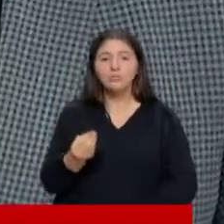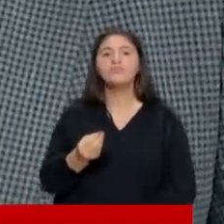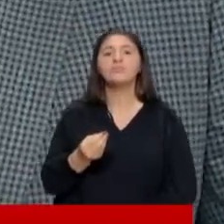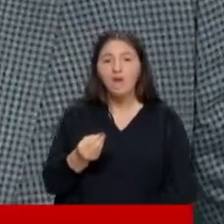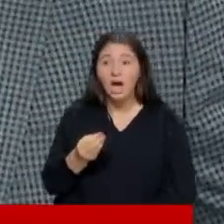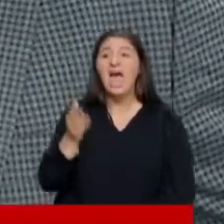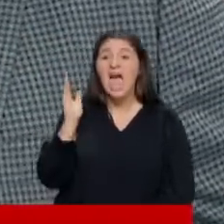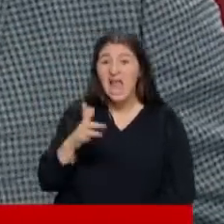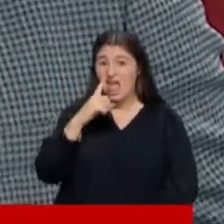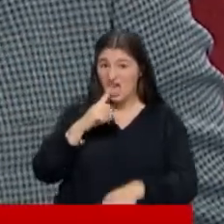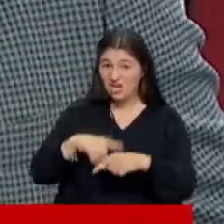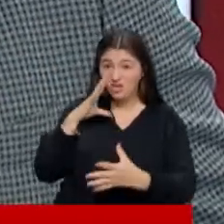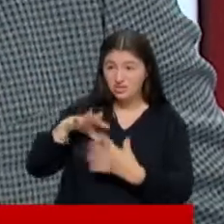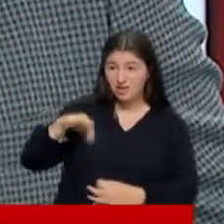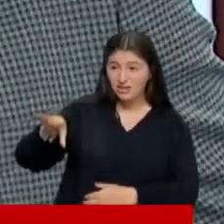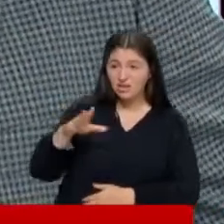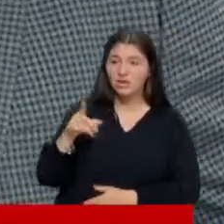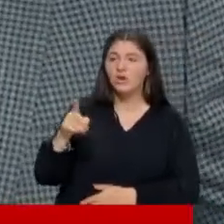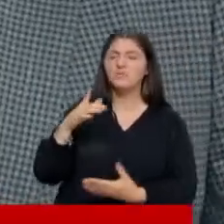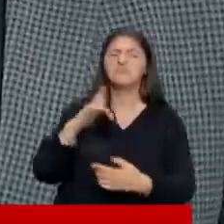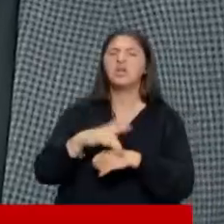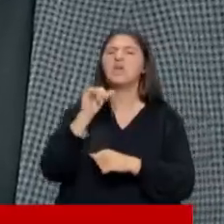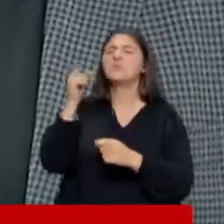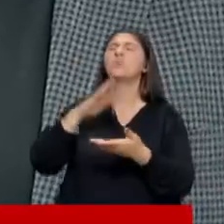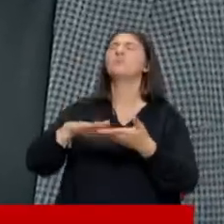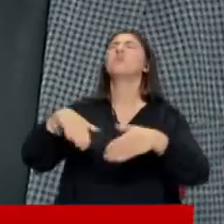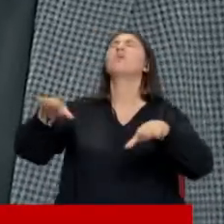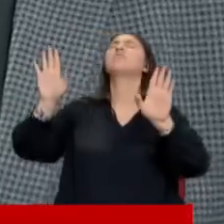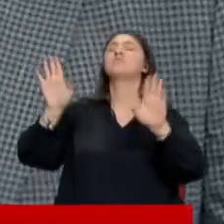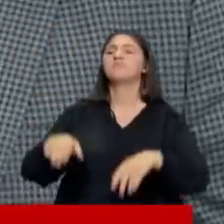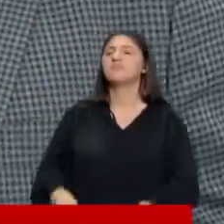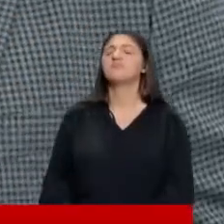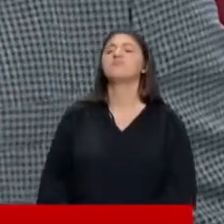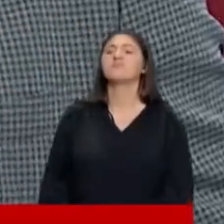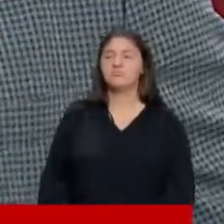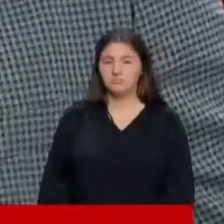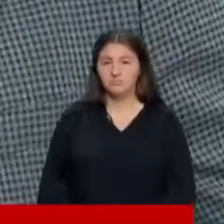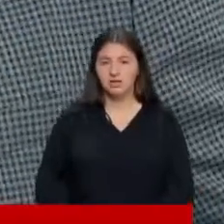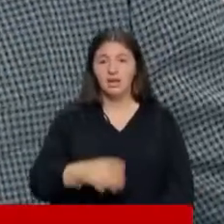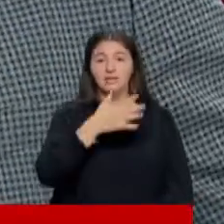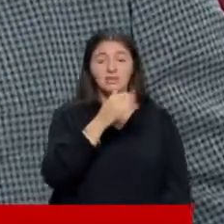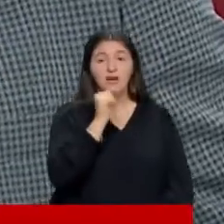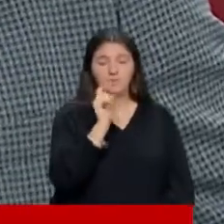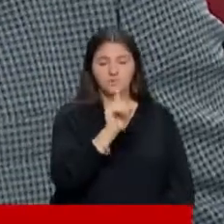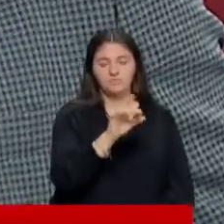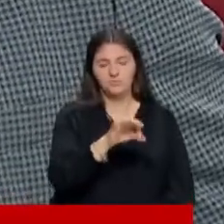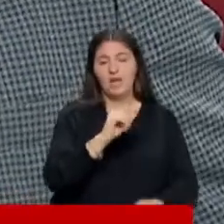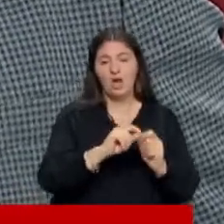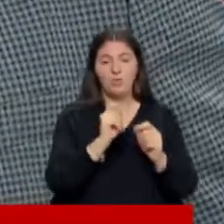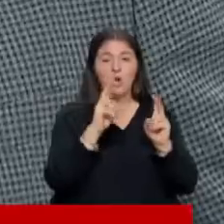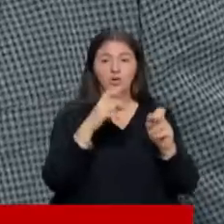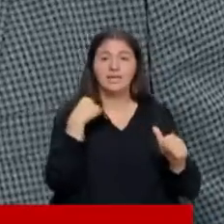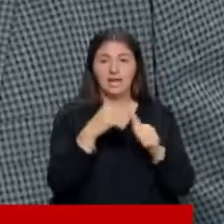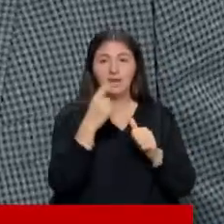hele hele din adamlarında o ülkede hiçbir şey düzelmez biliyor musun Deniz abi Şimdi ekonomi